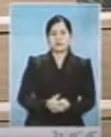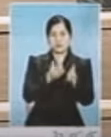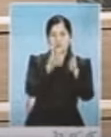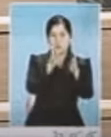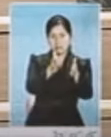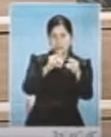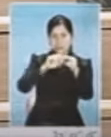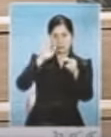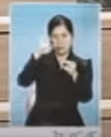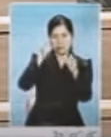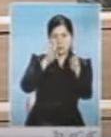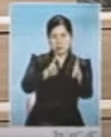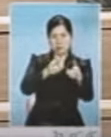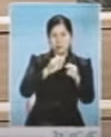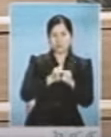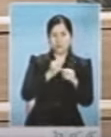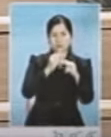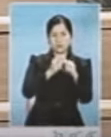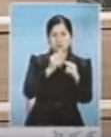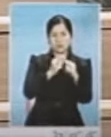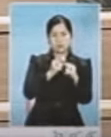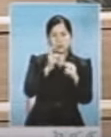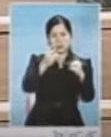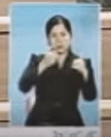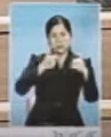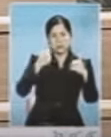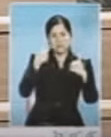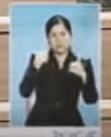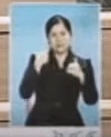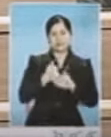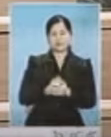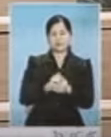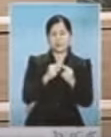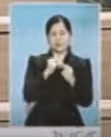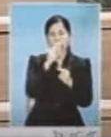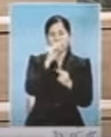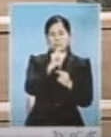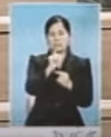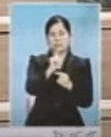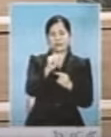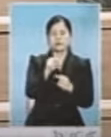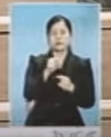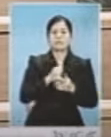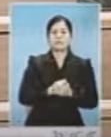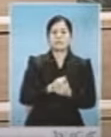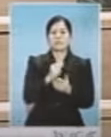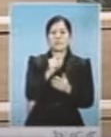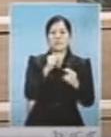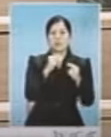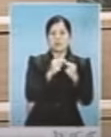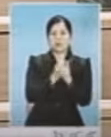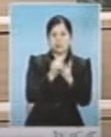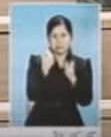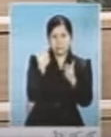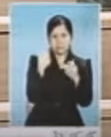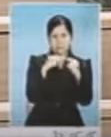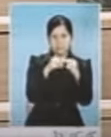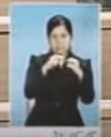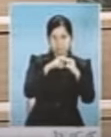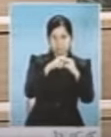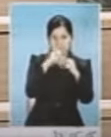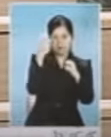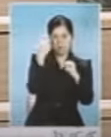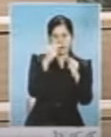านผู้อภิปรายด้วยพาดพิงนะคะดิฉันใส่ร้ายเพราะว่าอันนั้นเนี่ยมันเกิดเหตุการณ์เนี่ยมันเกิดไปตั้งนาน